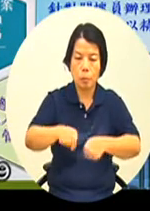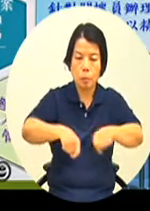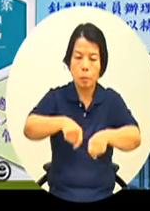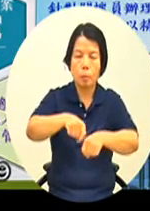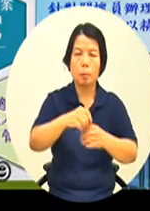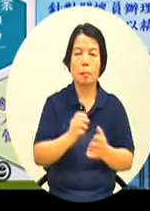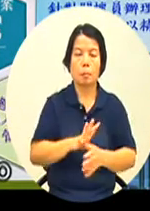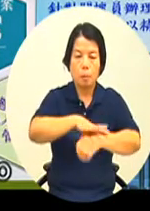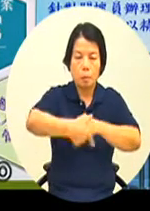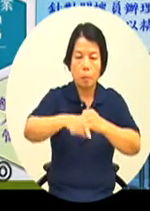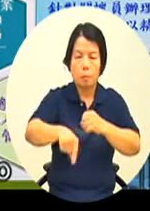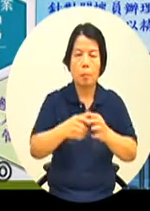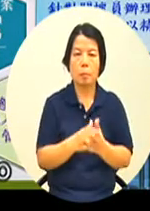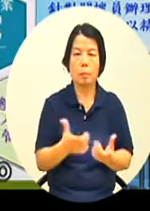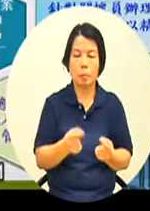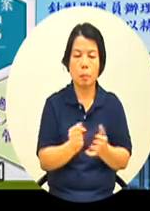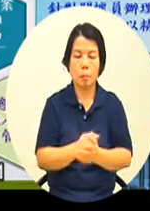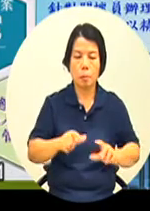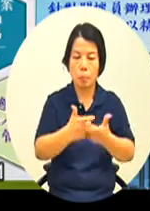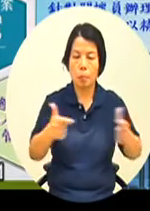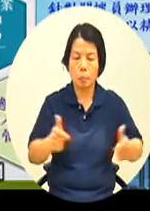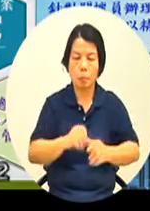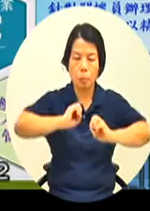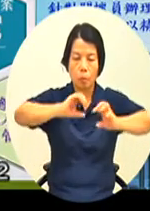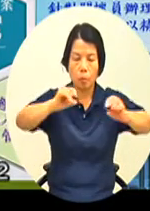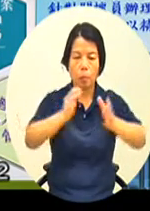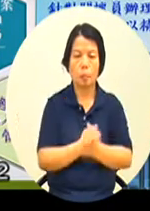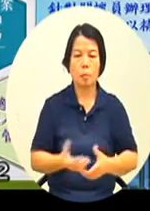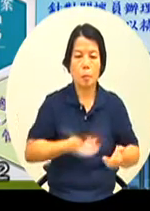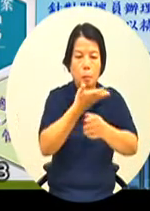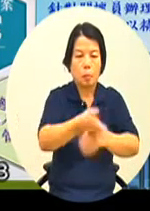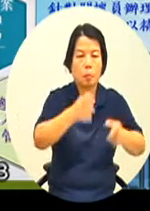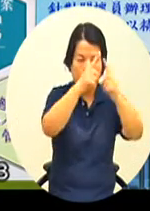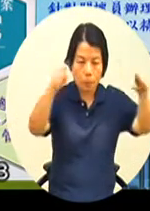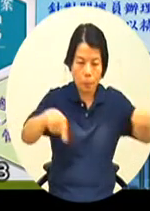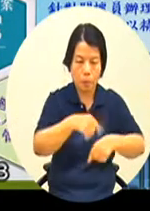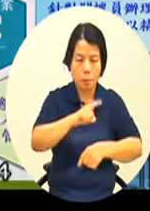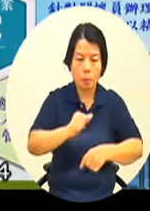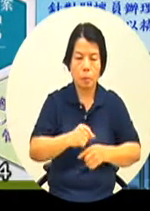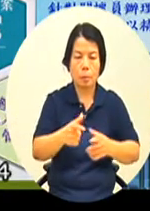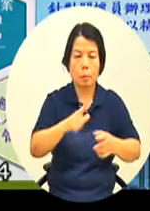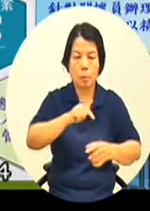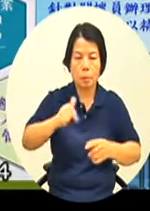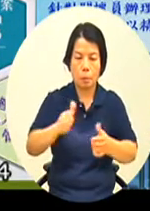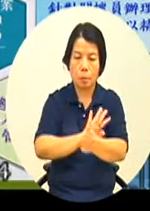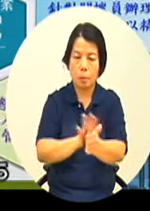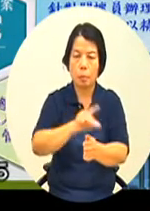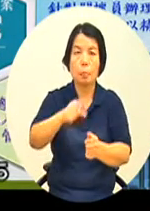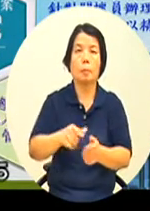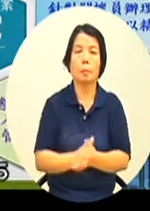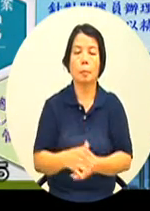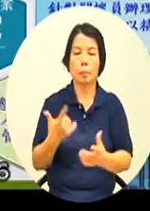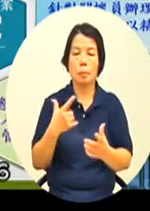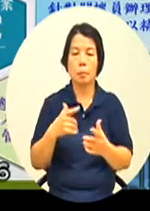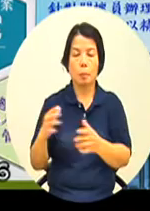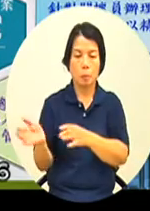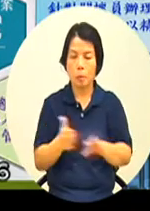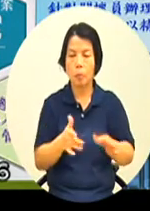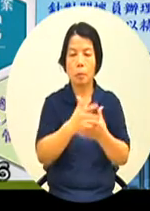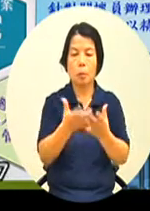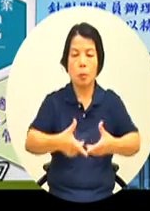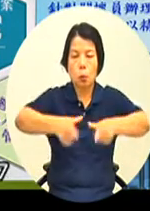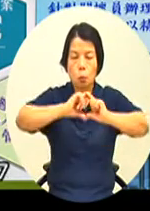包括进行多元宣导，然后委托张老师提供安心服务，还有针对我们关怀办理回流训